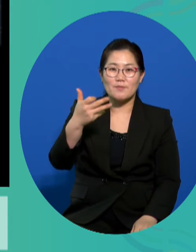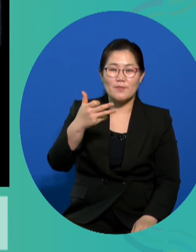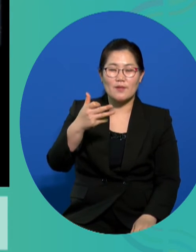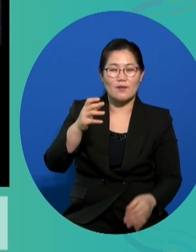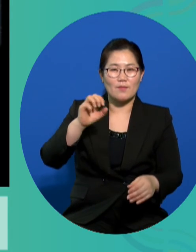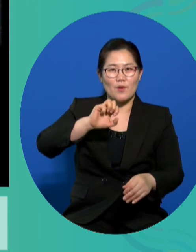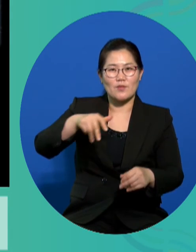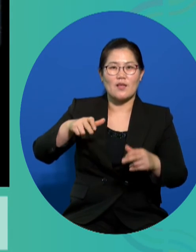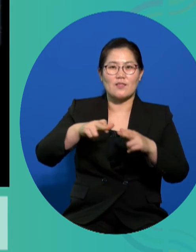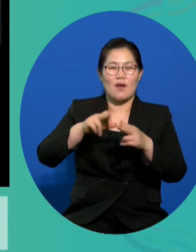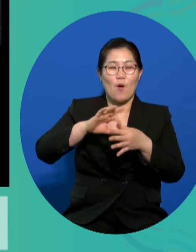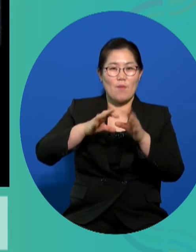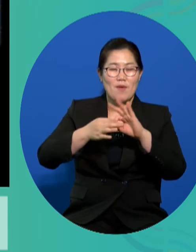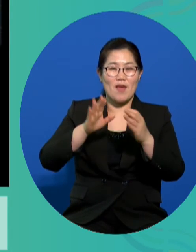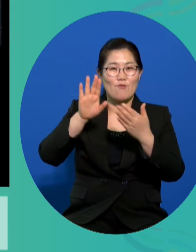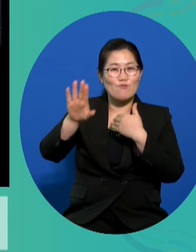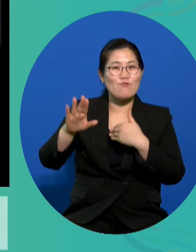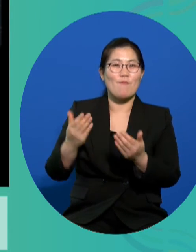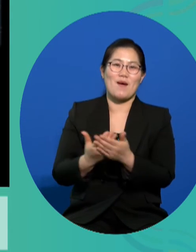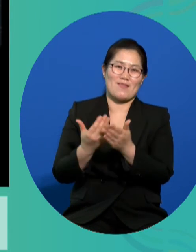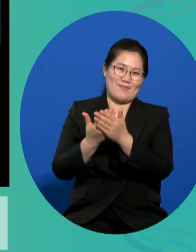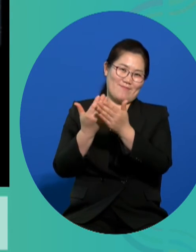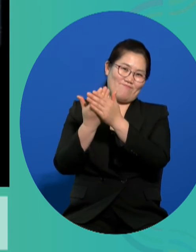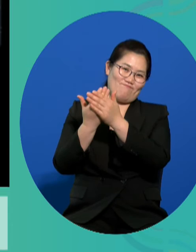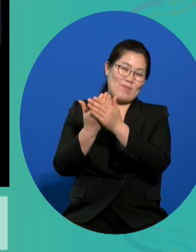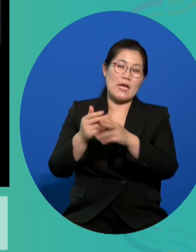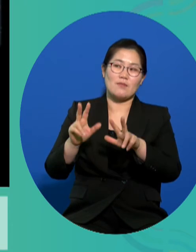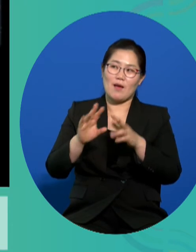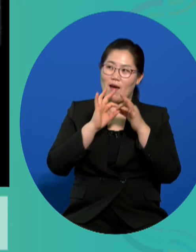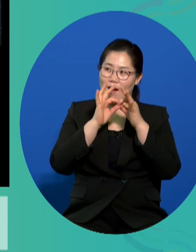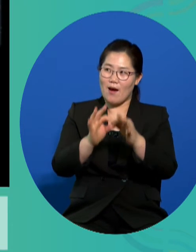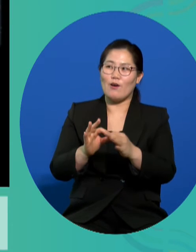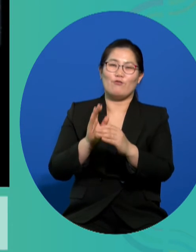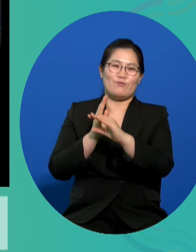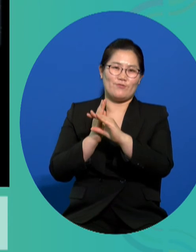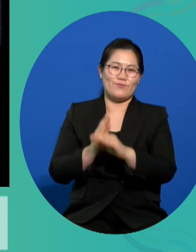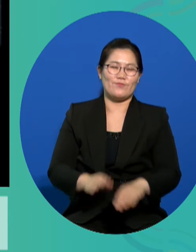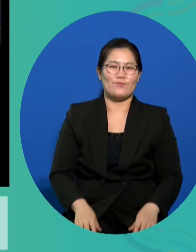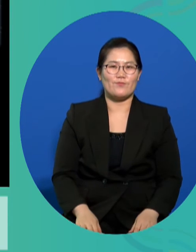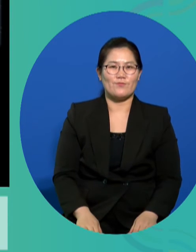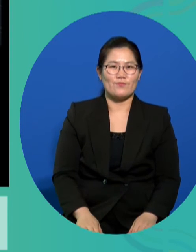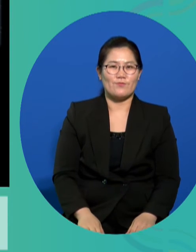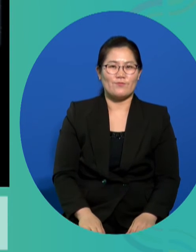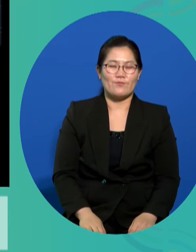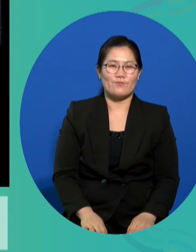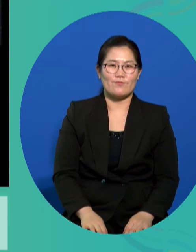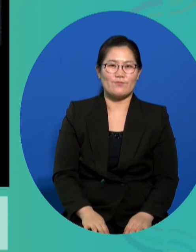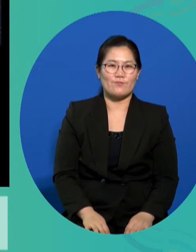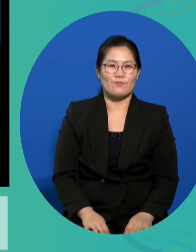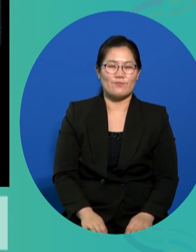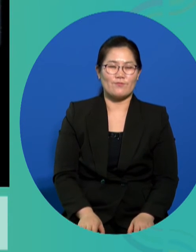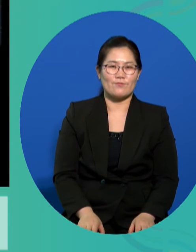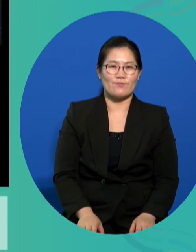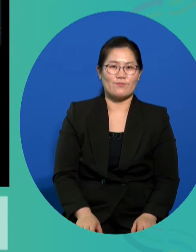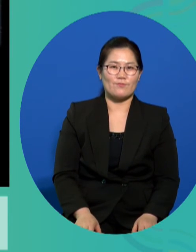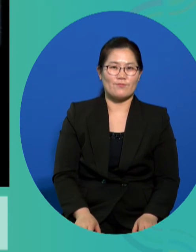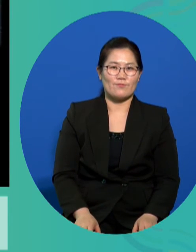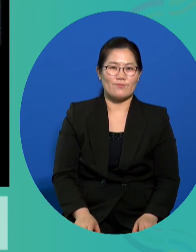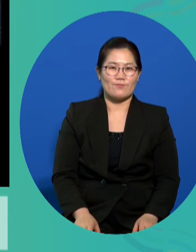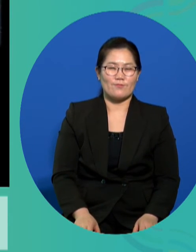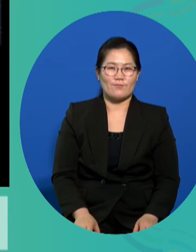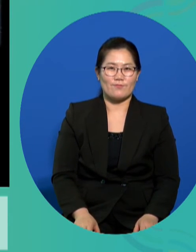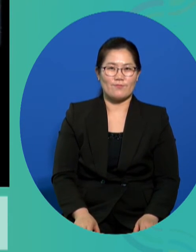패럴림픽 이후에 상당히 많이 활성화되고 지금도 현재도 진행 중입니다. 온라인으로도 진행 중이고요. 그래서 이 부분도